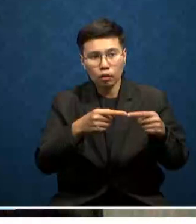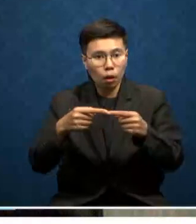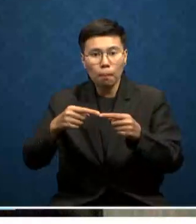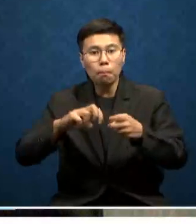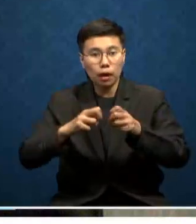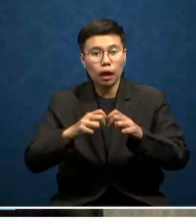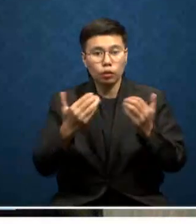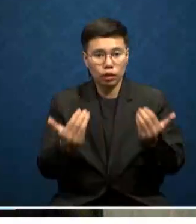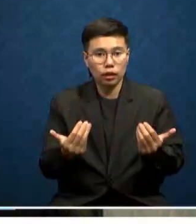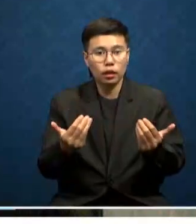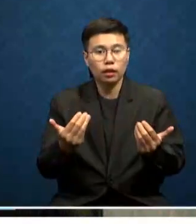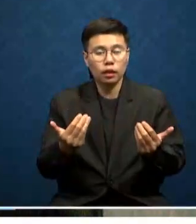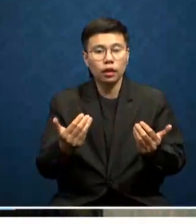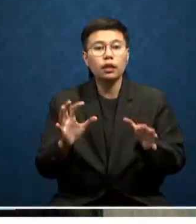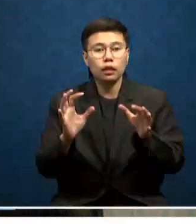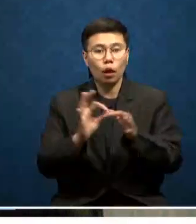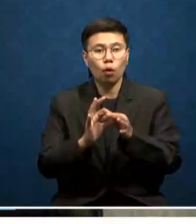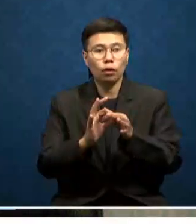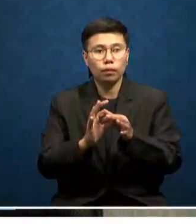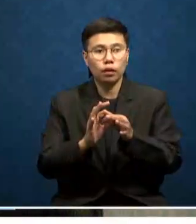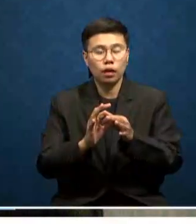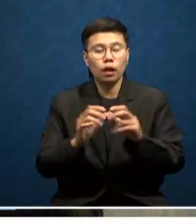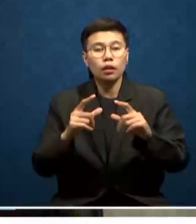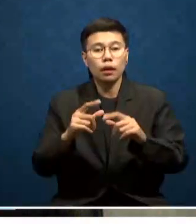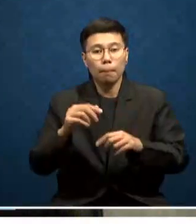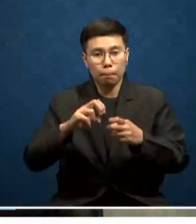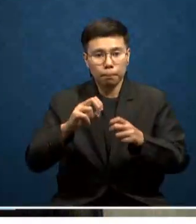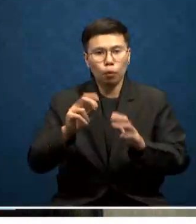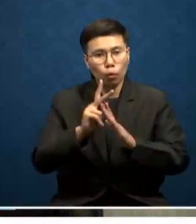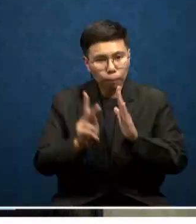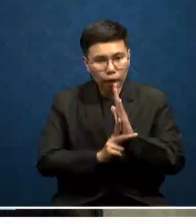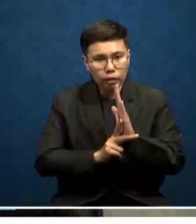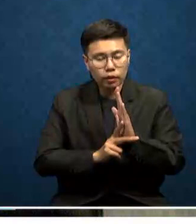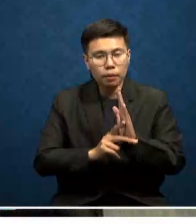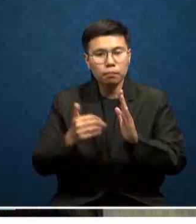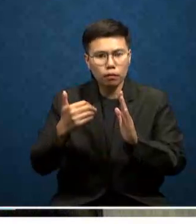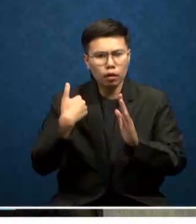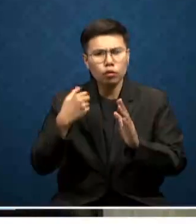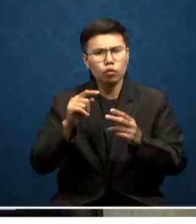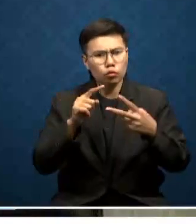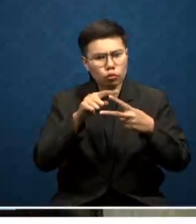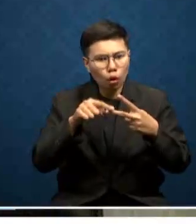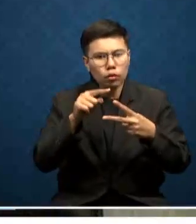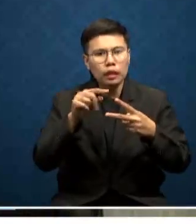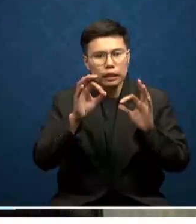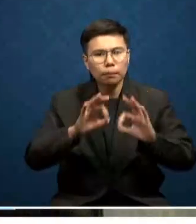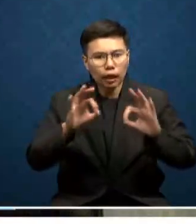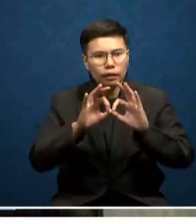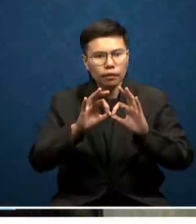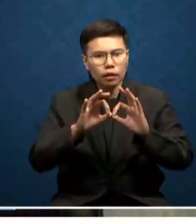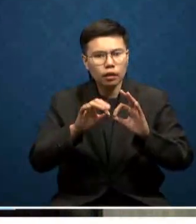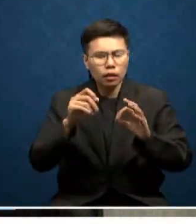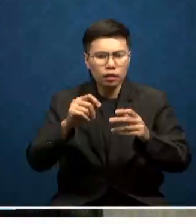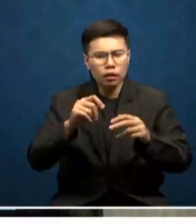ขณะนี้ก็คือเรื่องของการปฏิบัติตามกฎหมาย2ฉบับที่สำคัญไม่ทราบว่าอาจจะมีถึง3ฉ